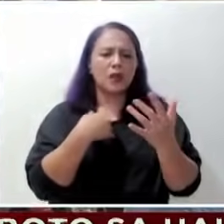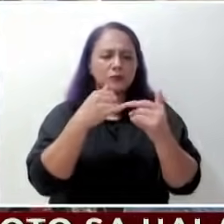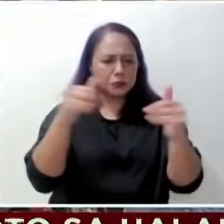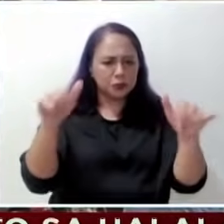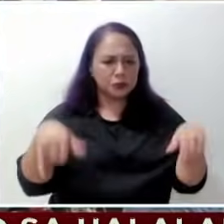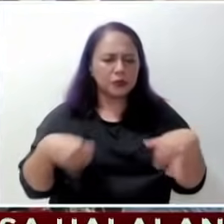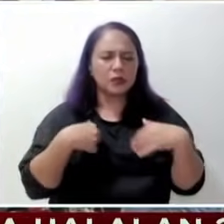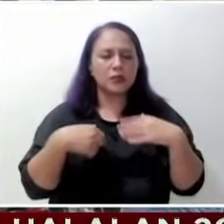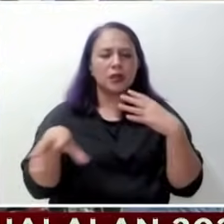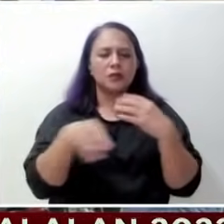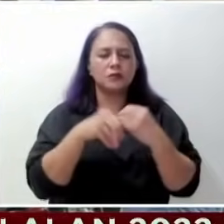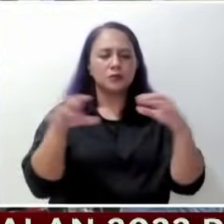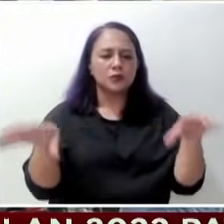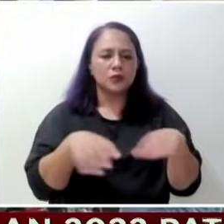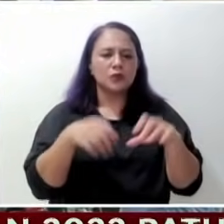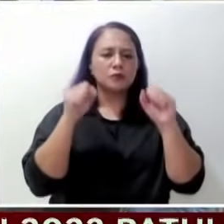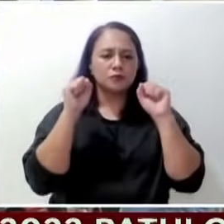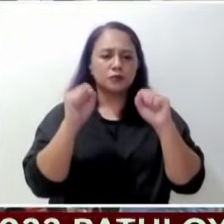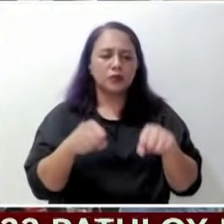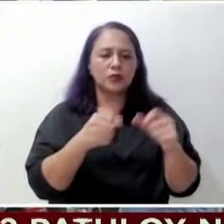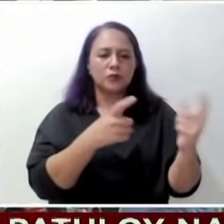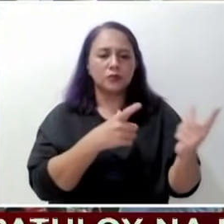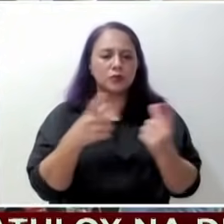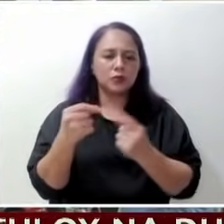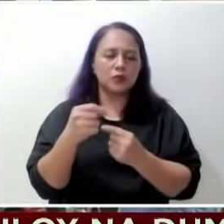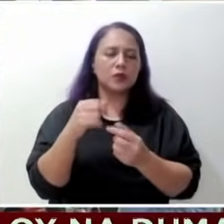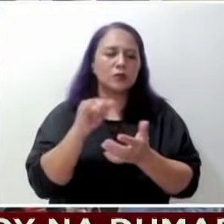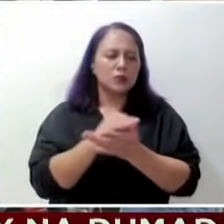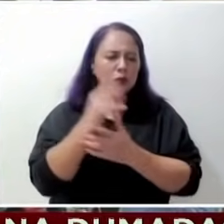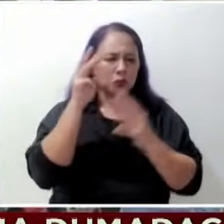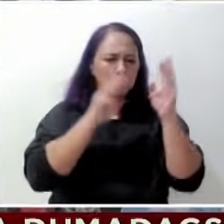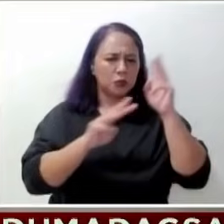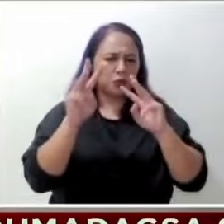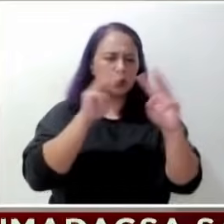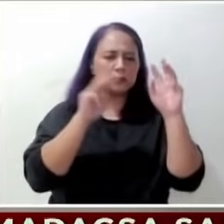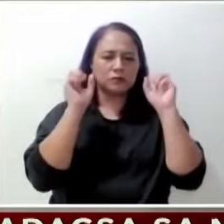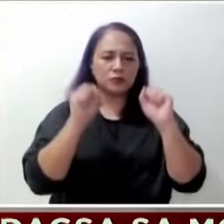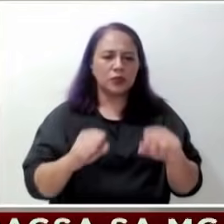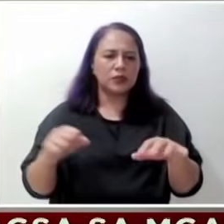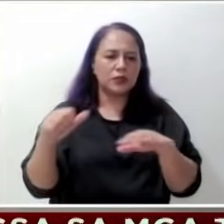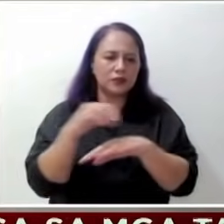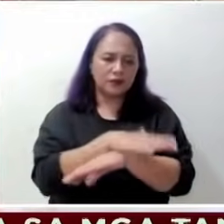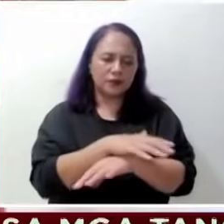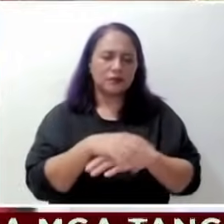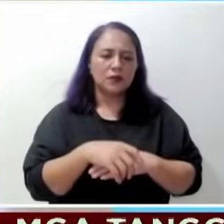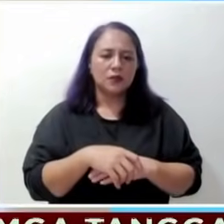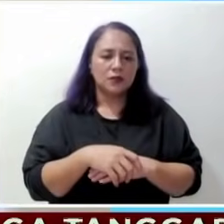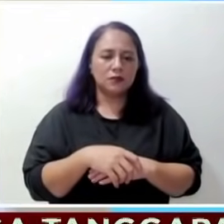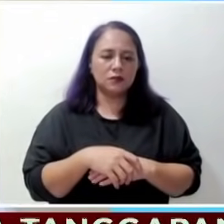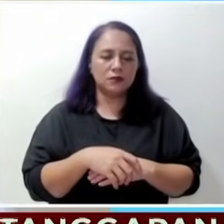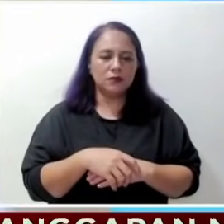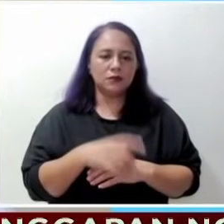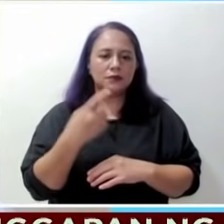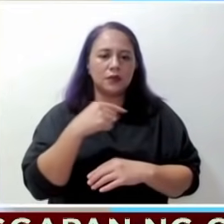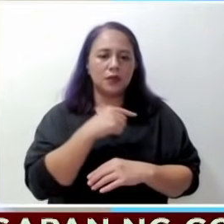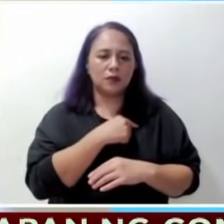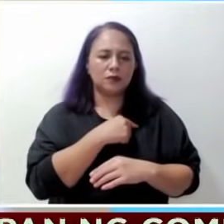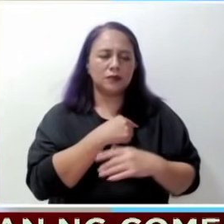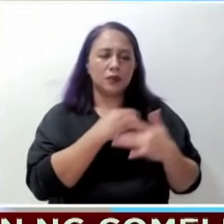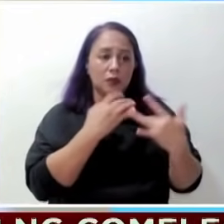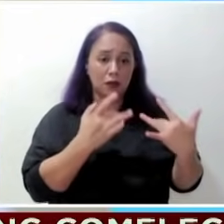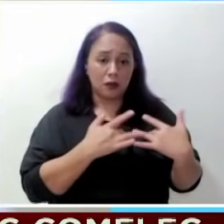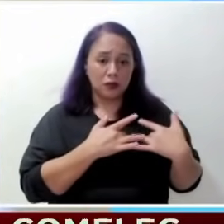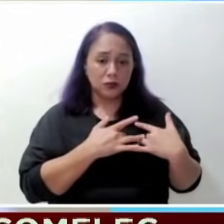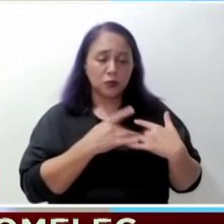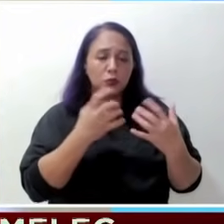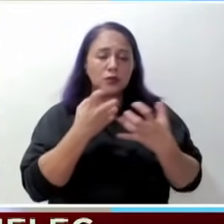mga aktibidad na maaari nang gawin, kaya nangangamba siya sa posibleng epekto nito. On our part, gusto namin